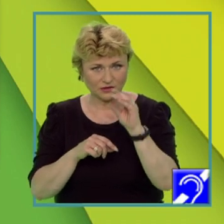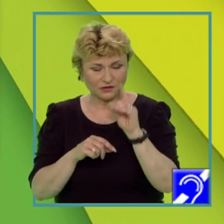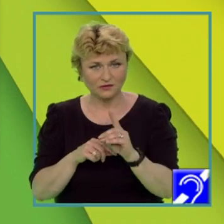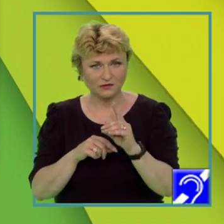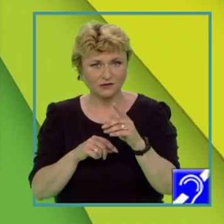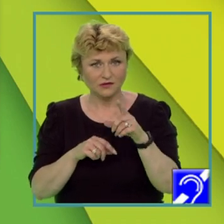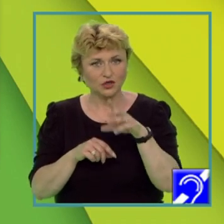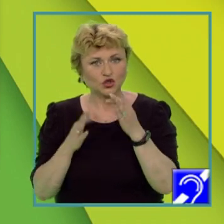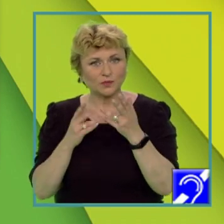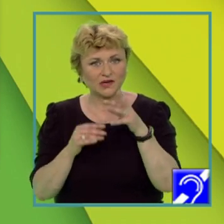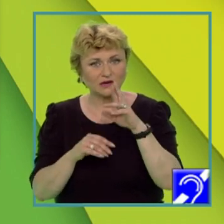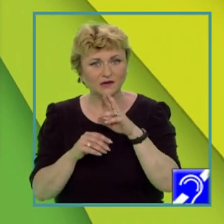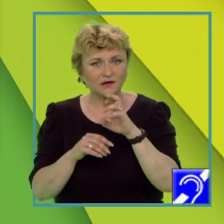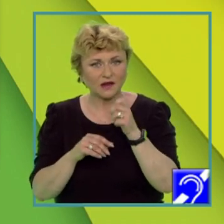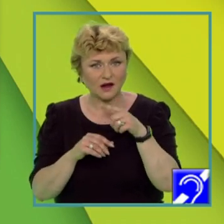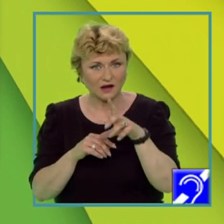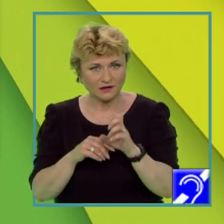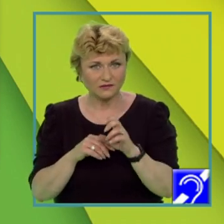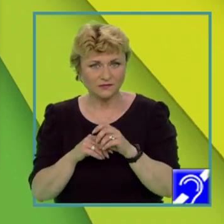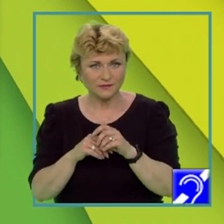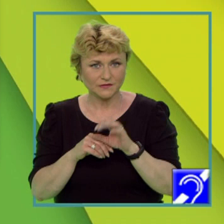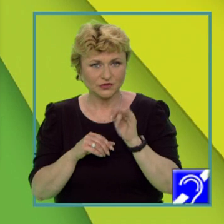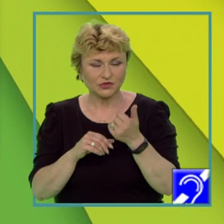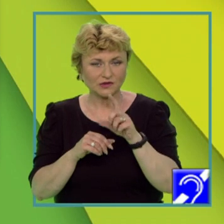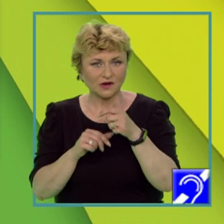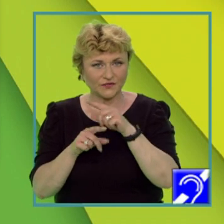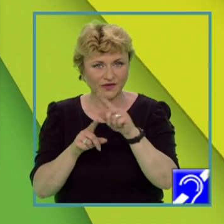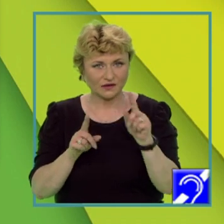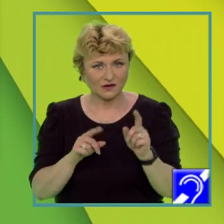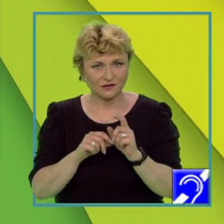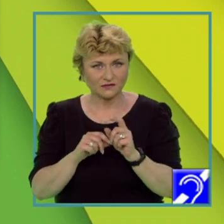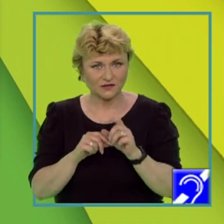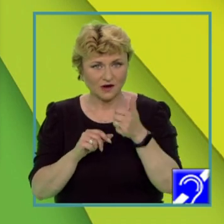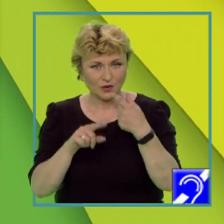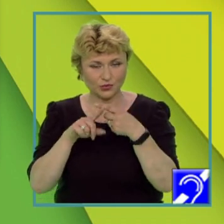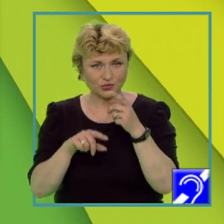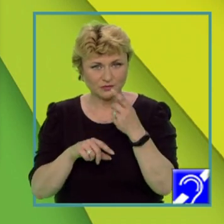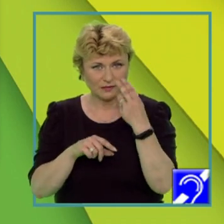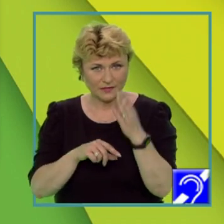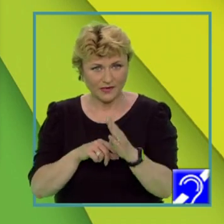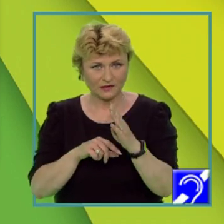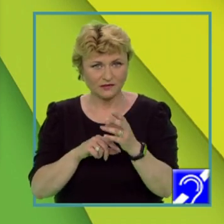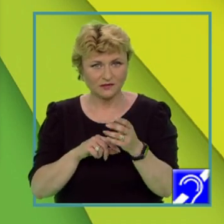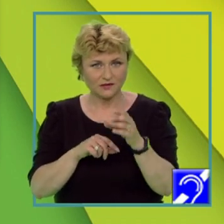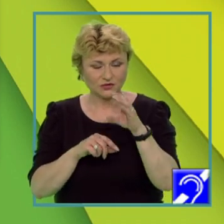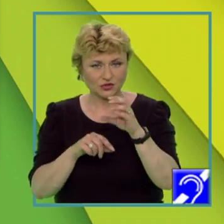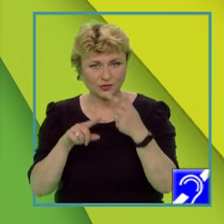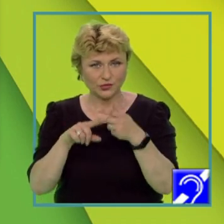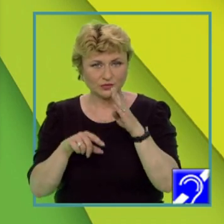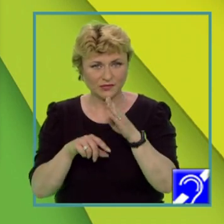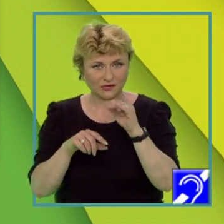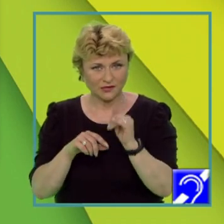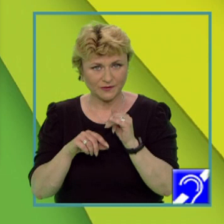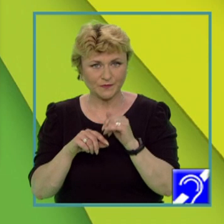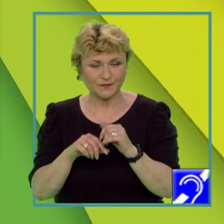ale avem caz a doua plus 2 va fi egal cu a plus b e plus c plus de in